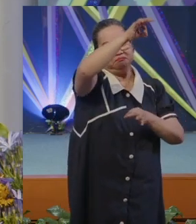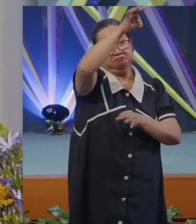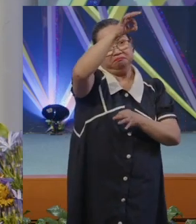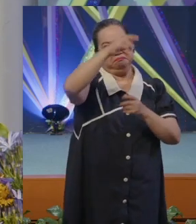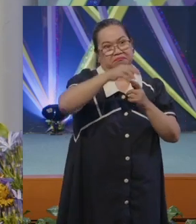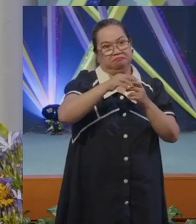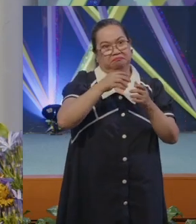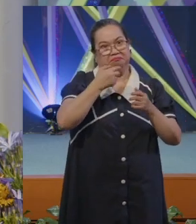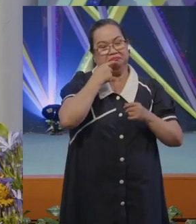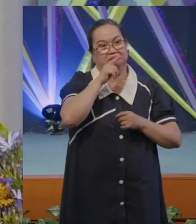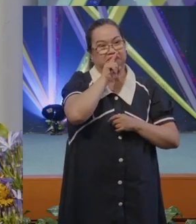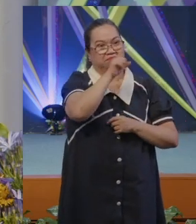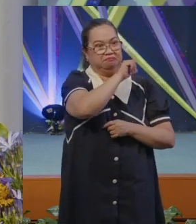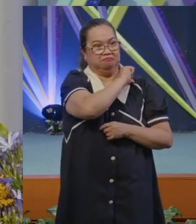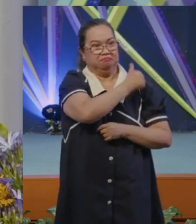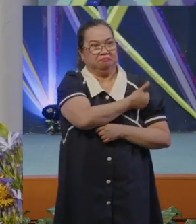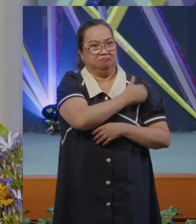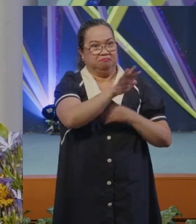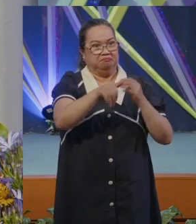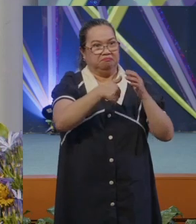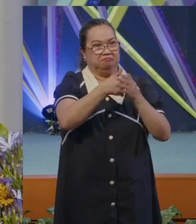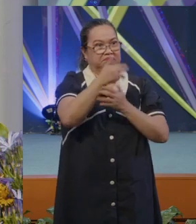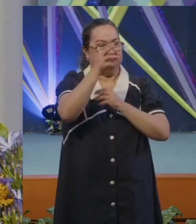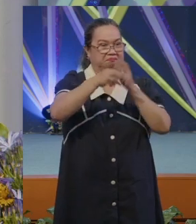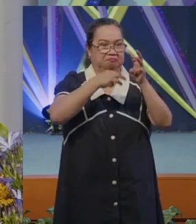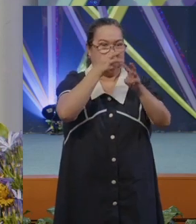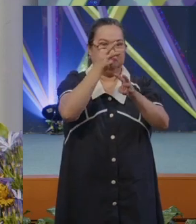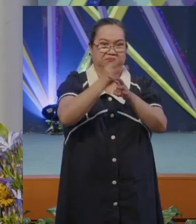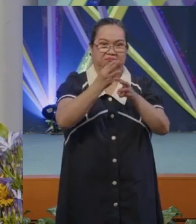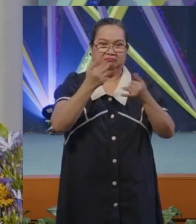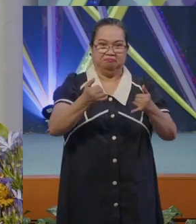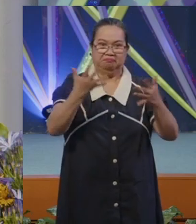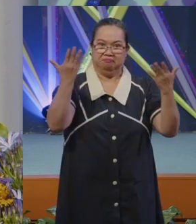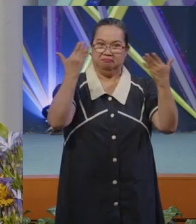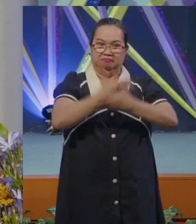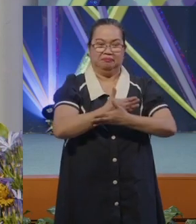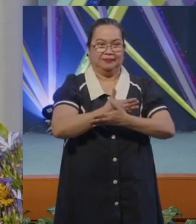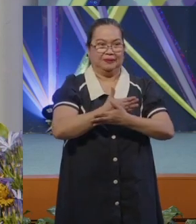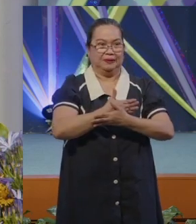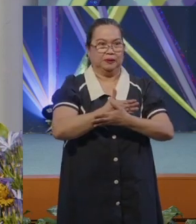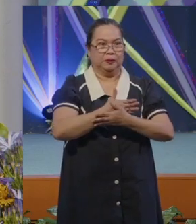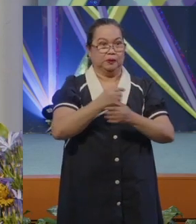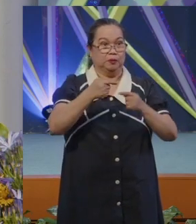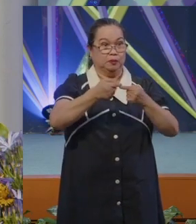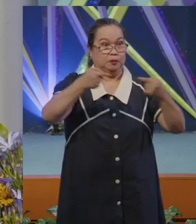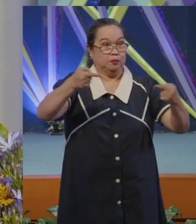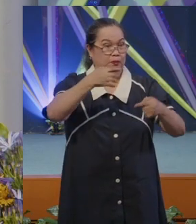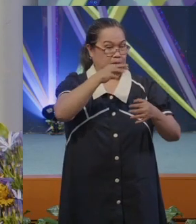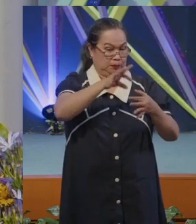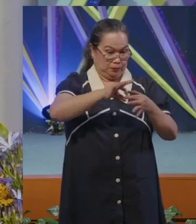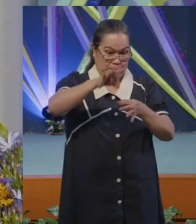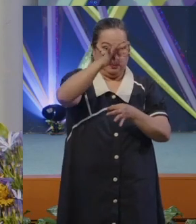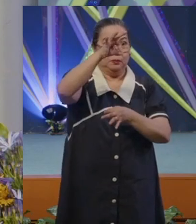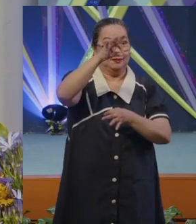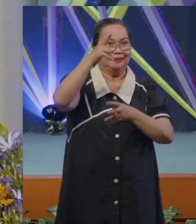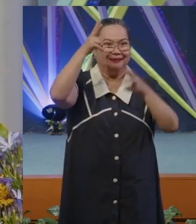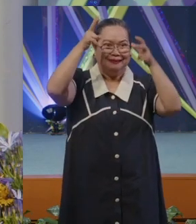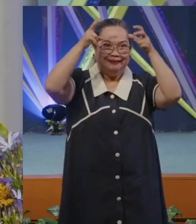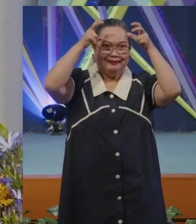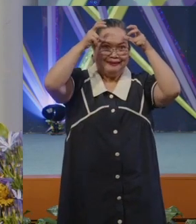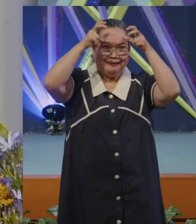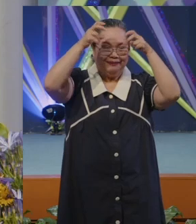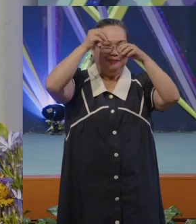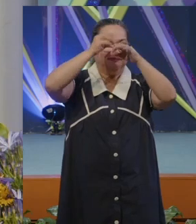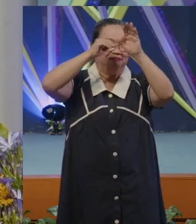against the authorities, against the cosmic powers over this present darkness, against the spiritual forces of evil in the